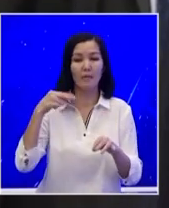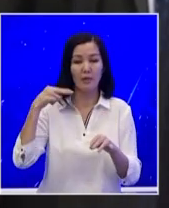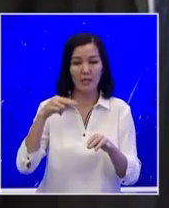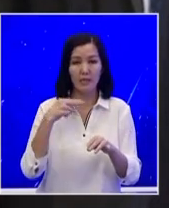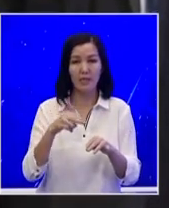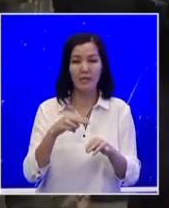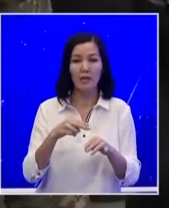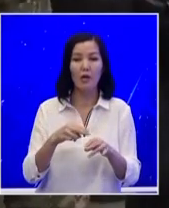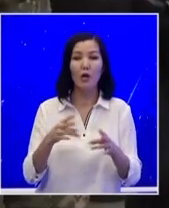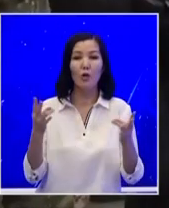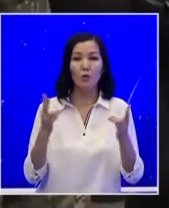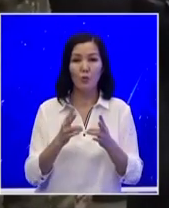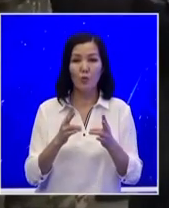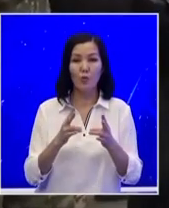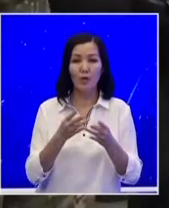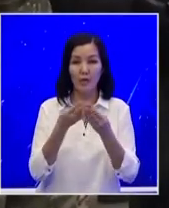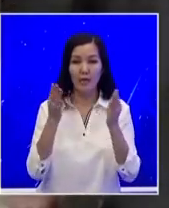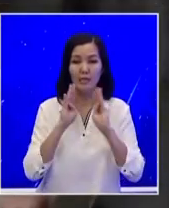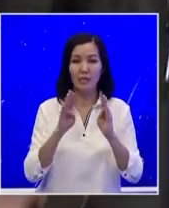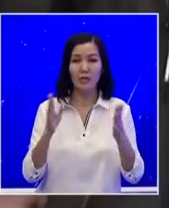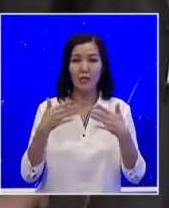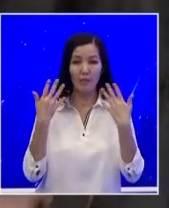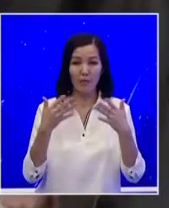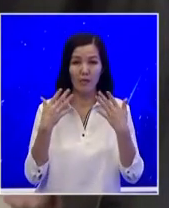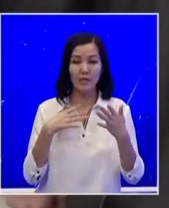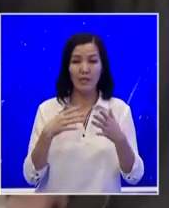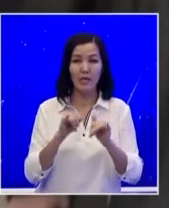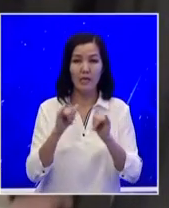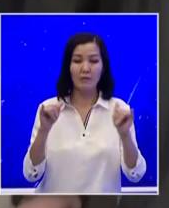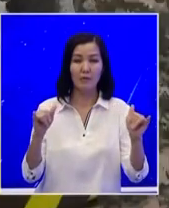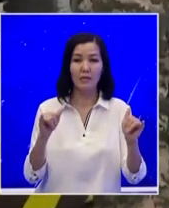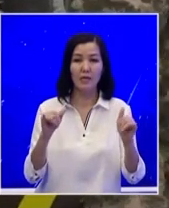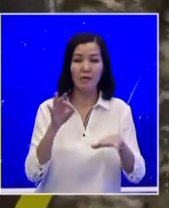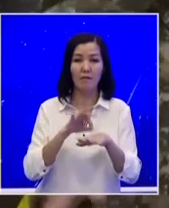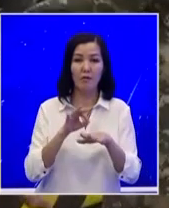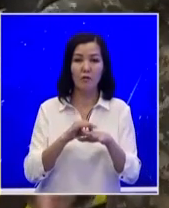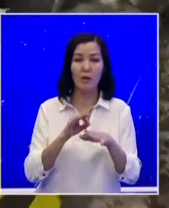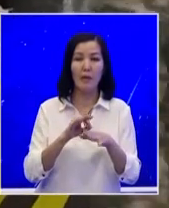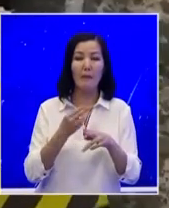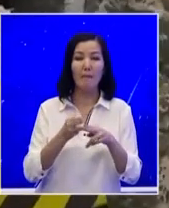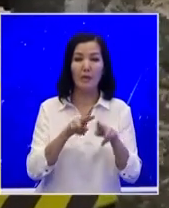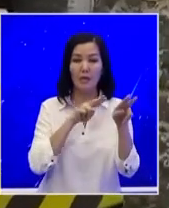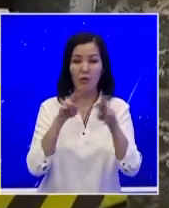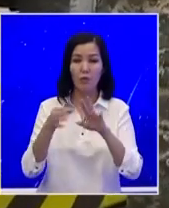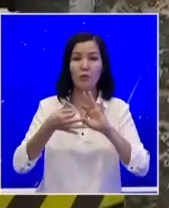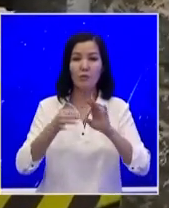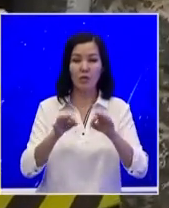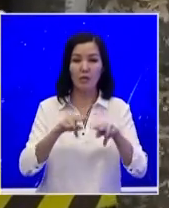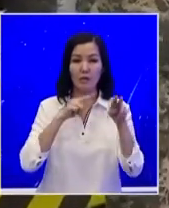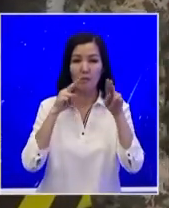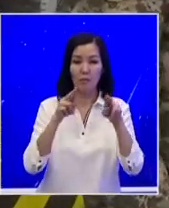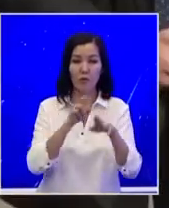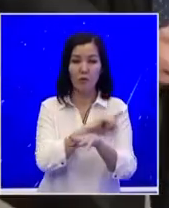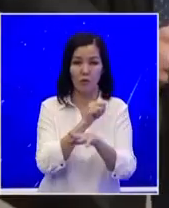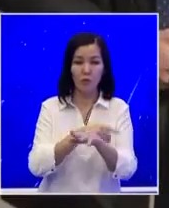же время стоит смягчить правила карантина, где ситуация с распространением вируса находится под контролем, отметил Токаев.